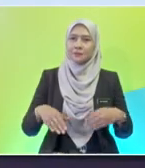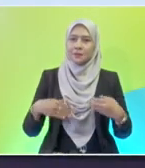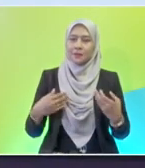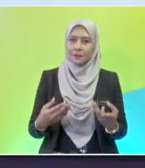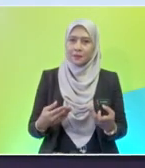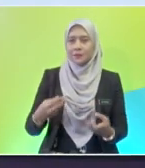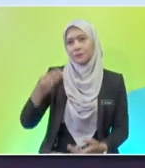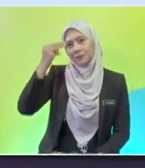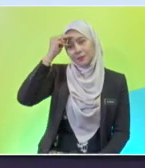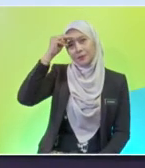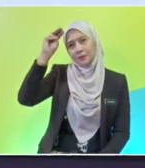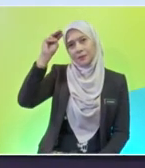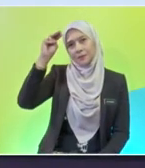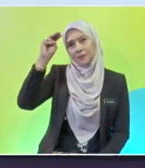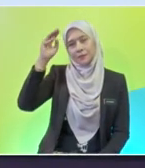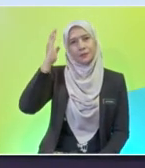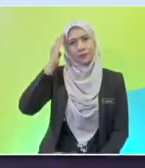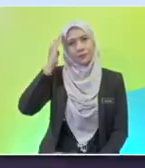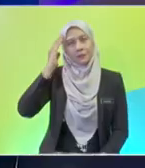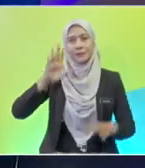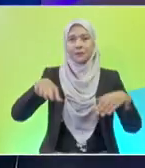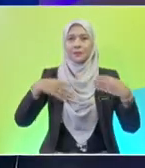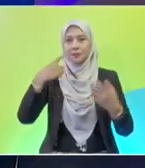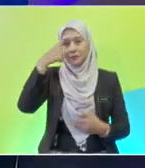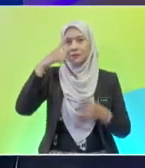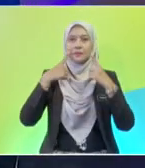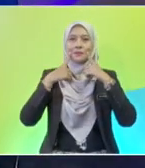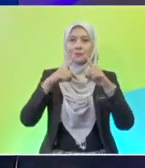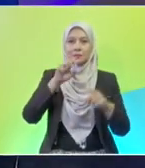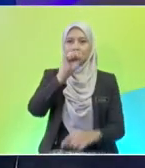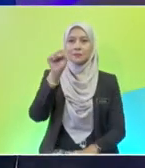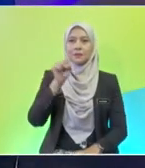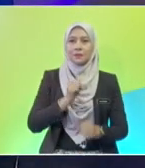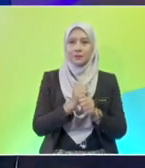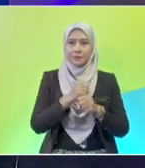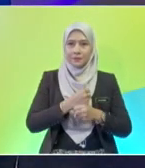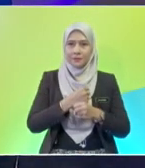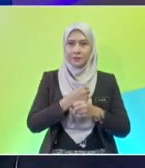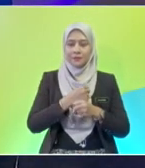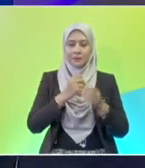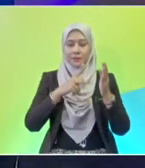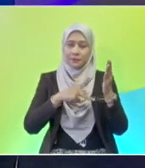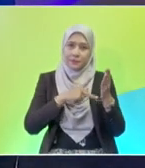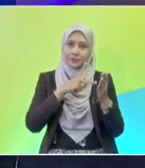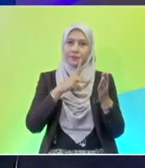soal yang berbentuk analisis Oke untuk soal dan analisis ini sebab macam